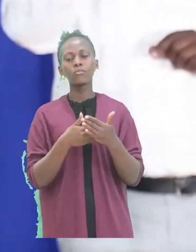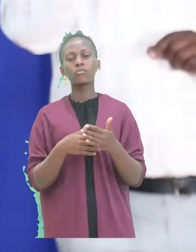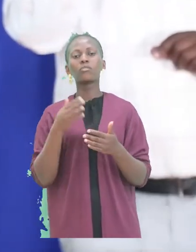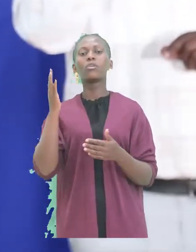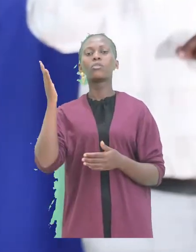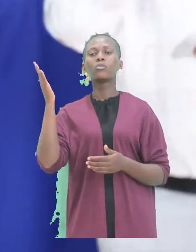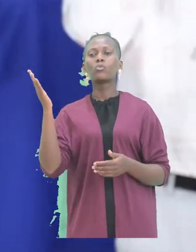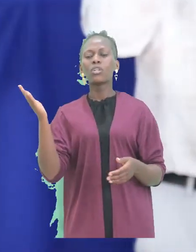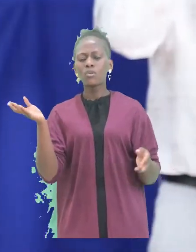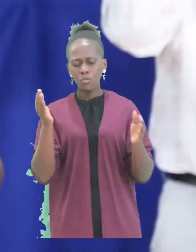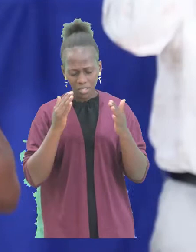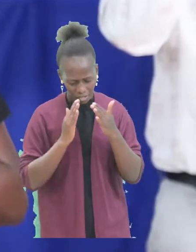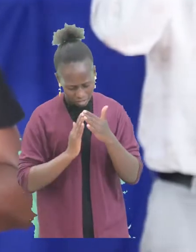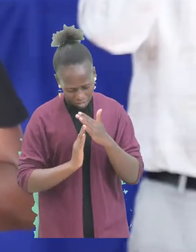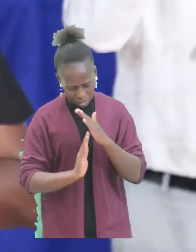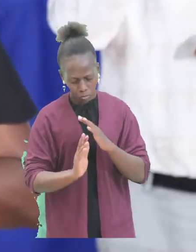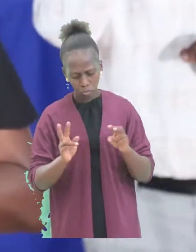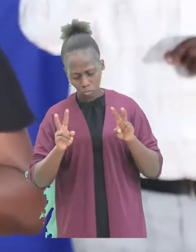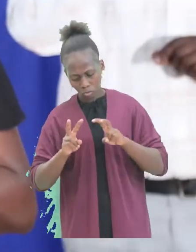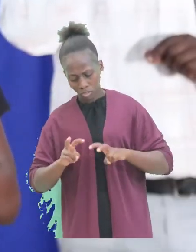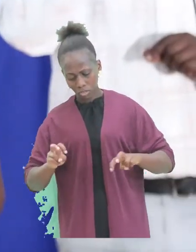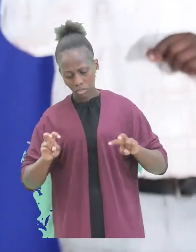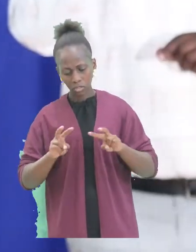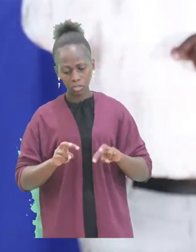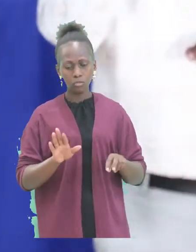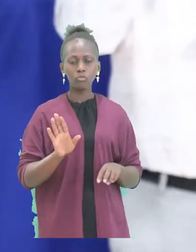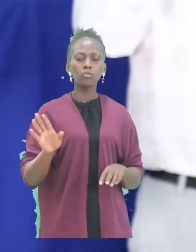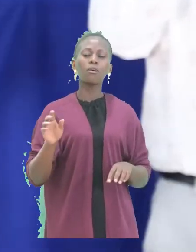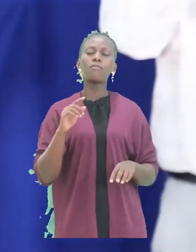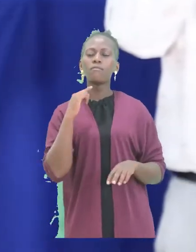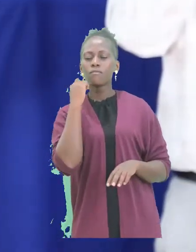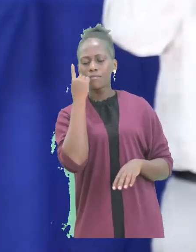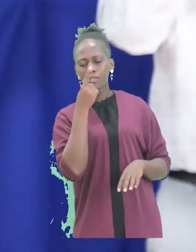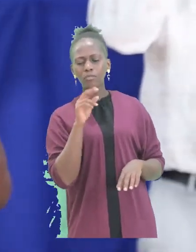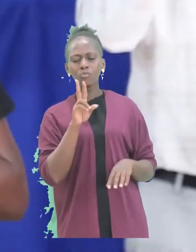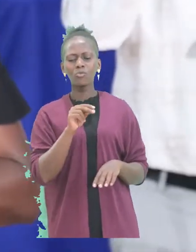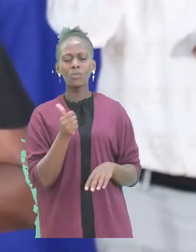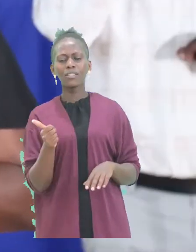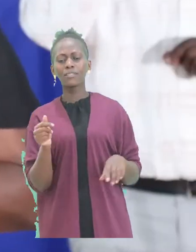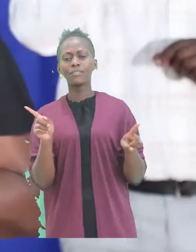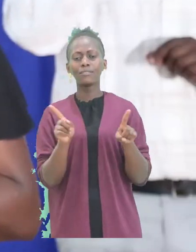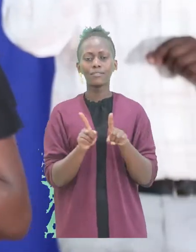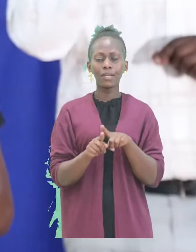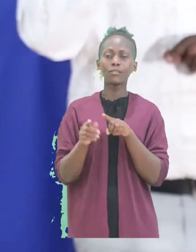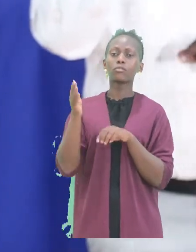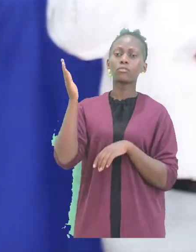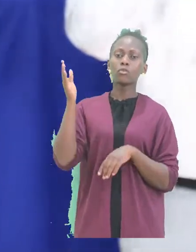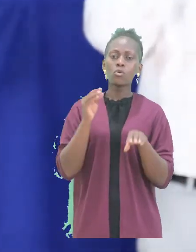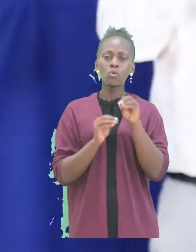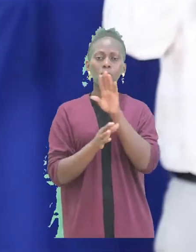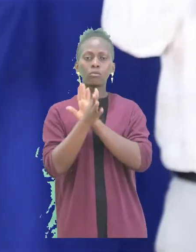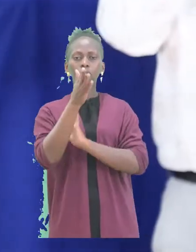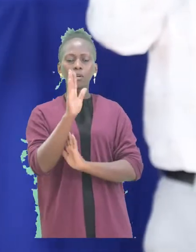tukinyenyekea, tukitafuta uso wako Baba. Hakuna aliye kama wewe mfalme, unastahili sifa